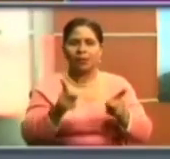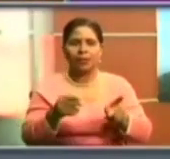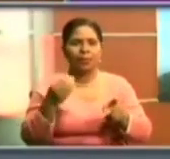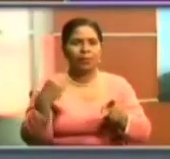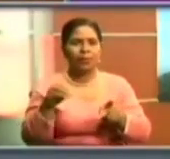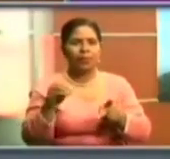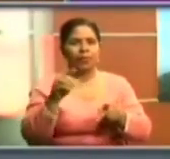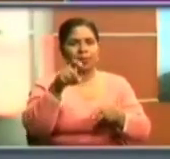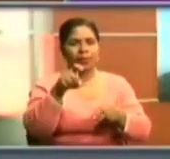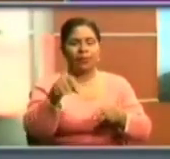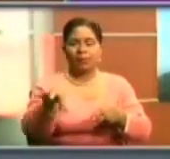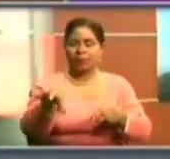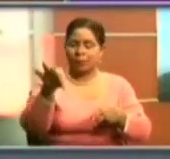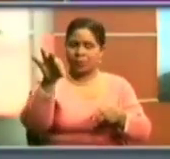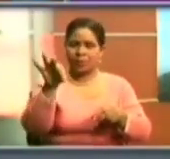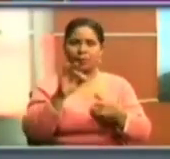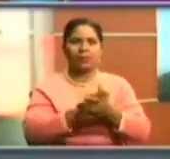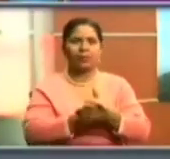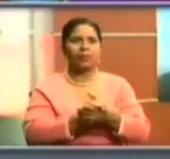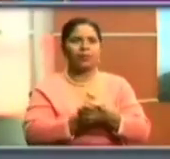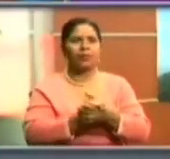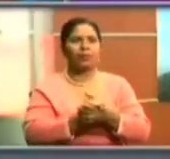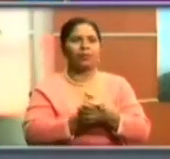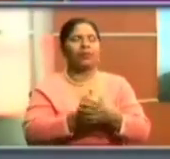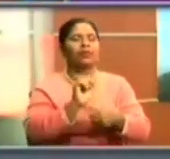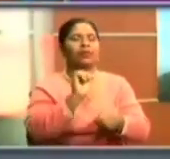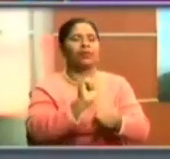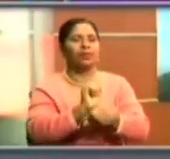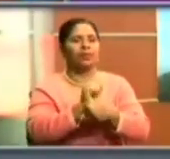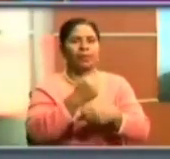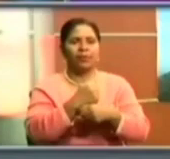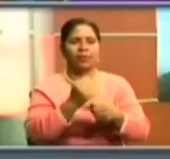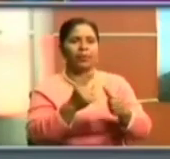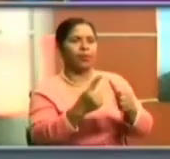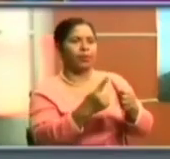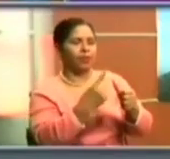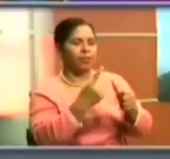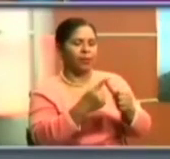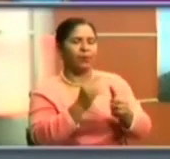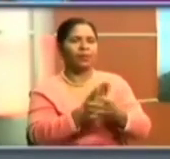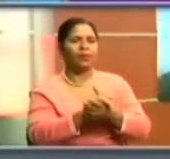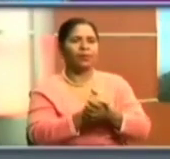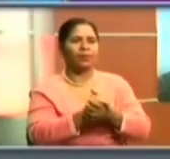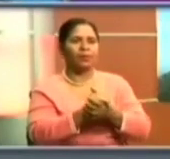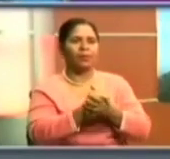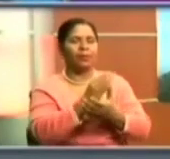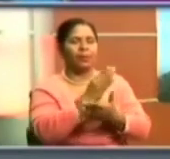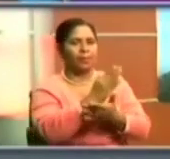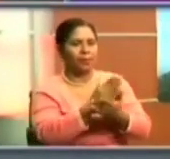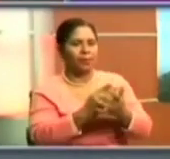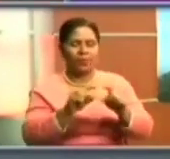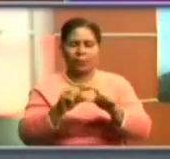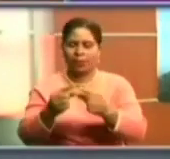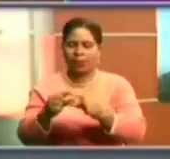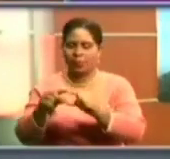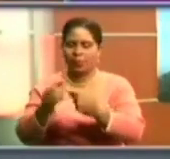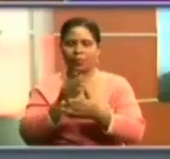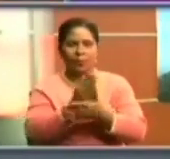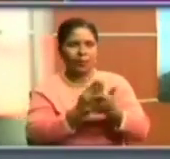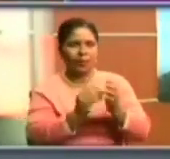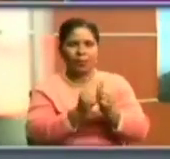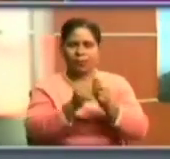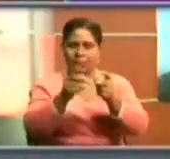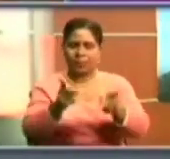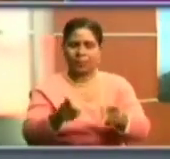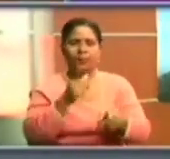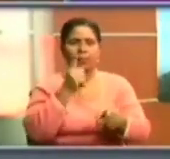mérite bénéficier travail que nous avons pour nous faire en premier. Ça veut dire nous prenons par catégorie. Ça veut dire nous avons un ensemble de